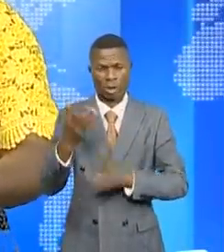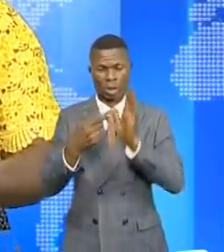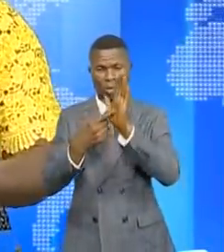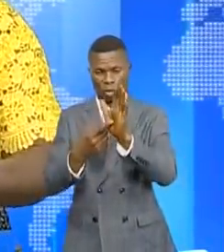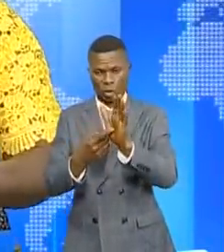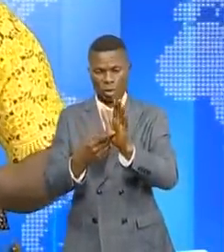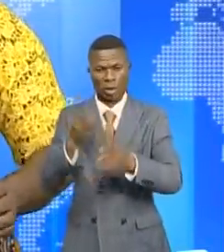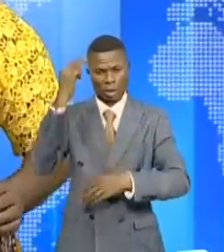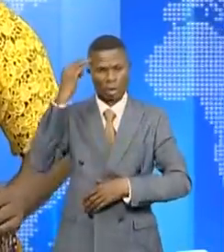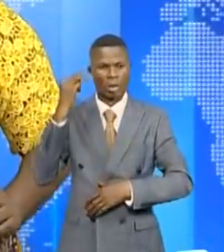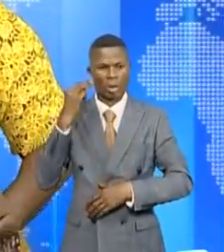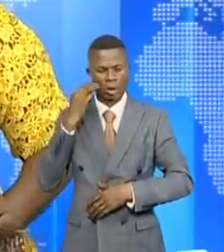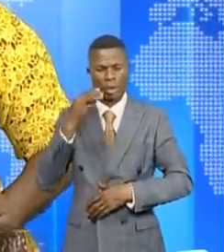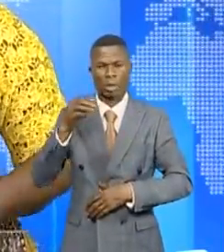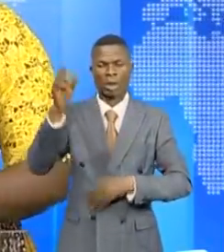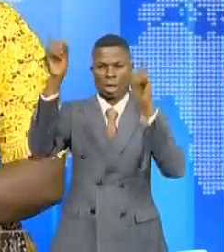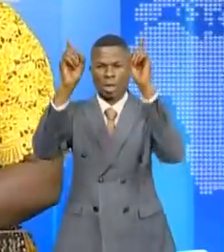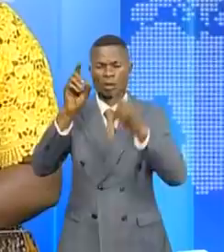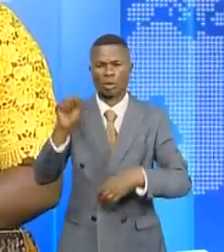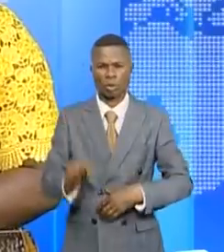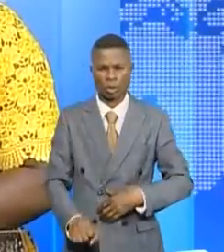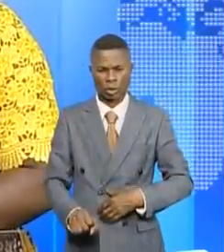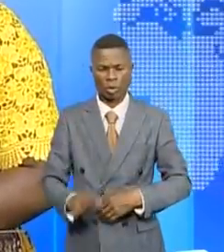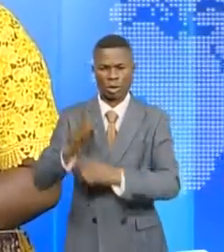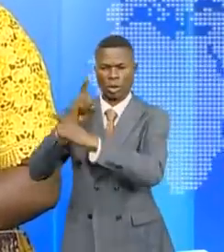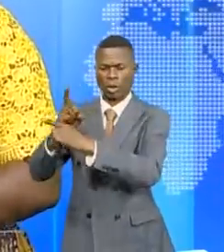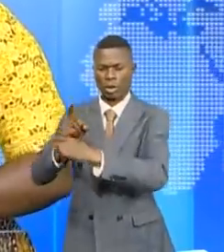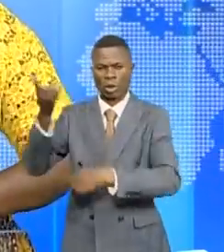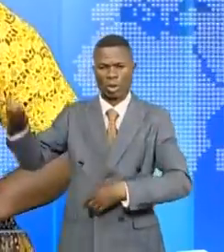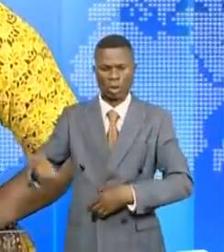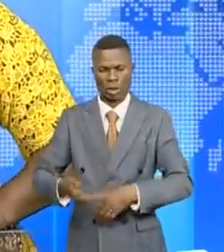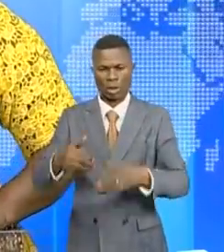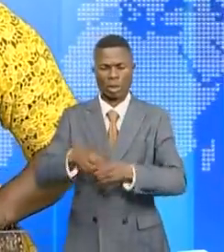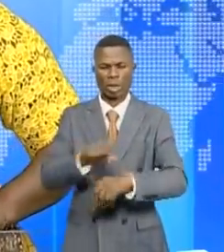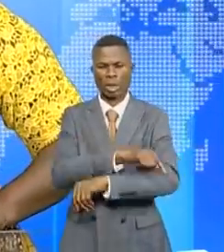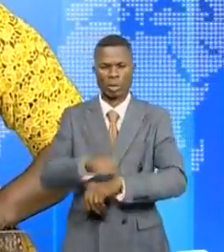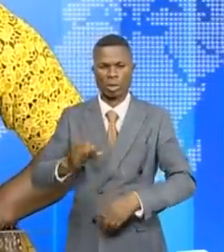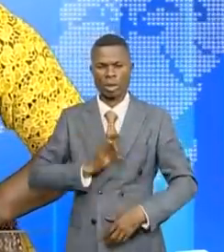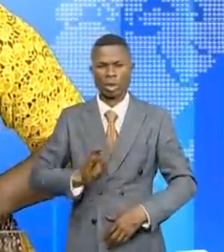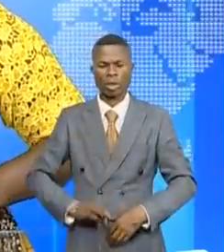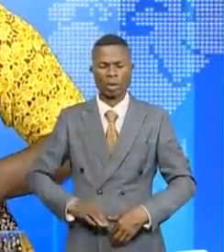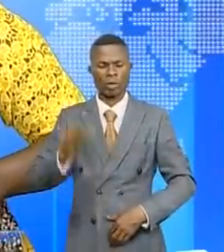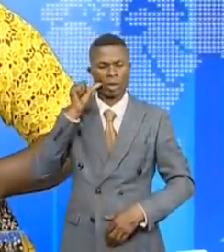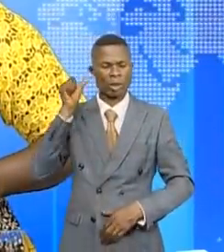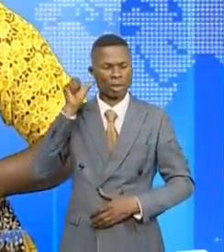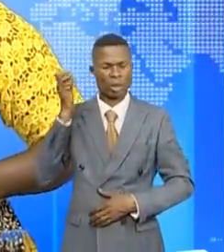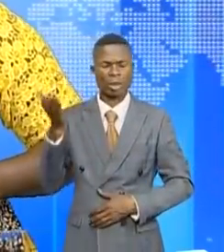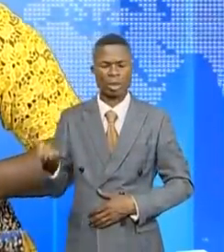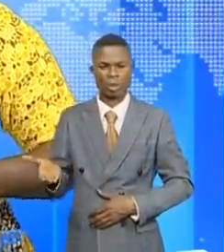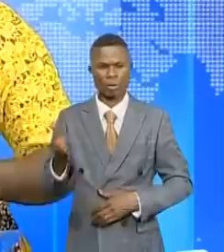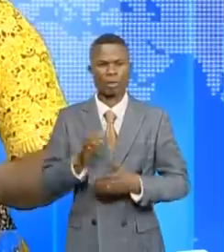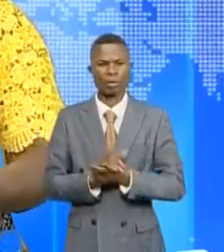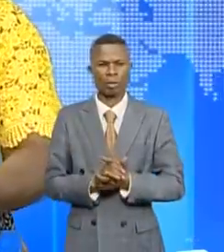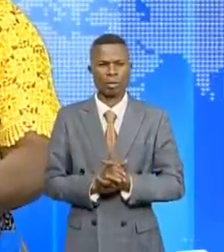la ministre sud-africaine de la Défense qui a été reçue par le chef de l'État, Félix-Antoine Tshisekedi